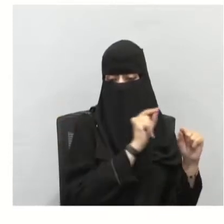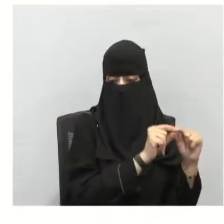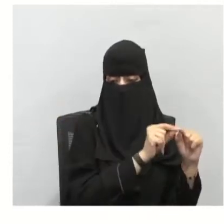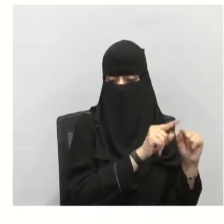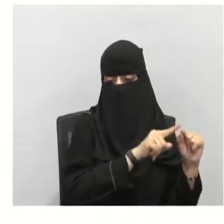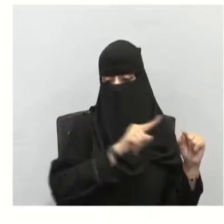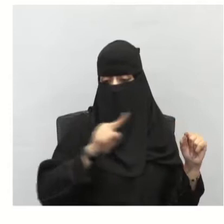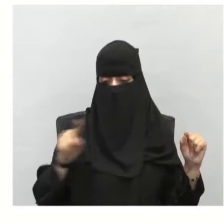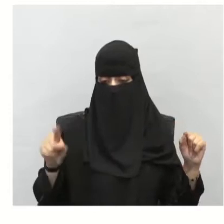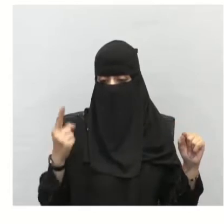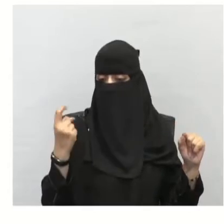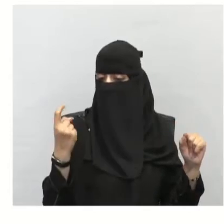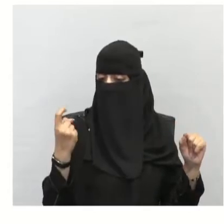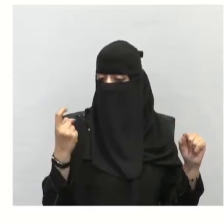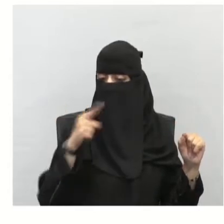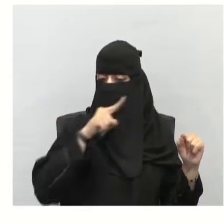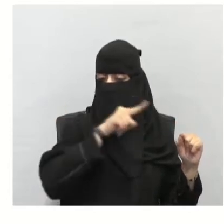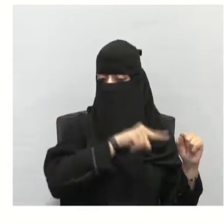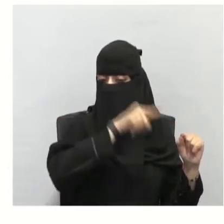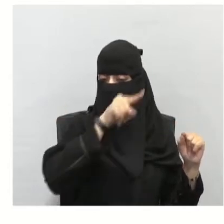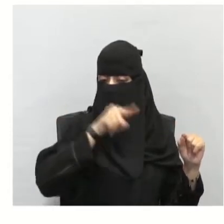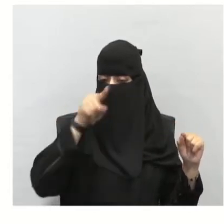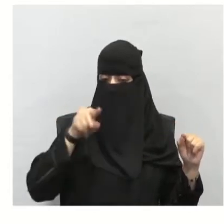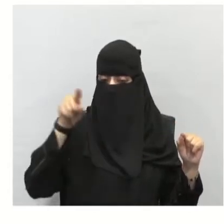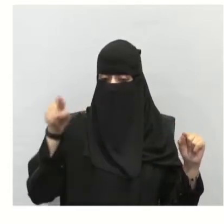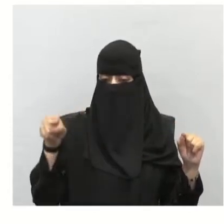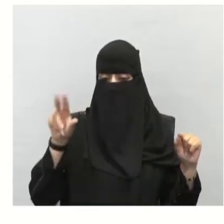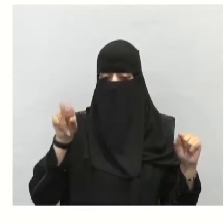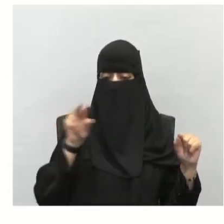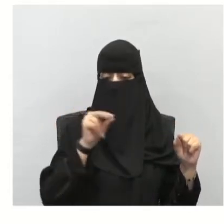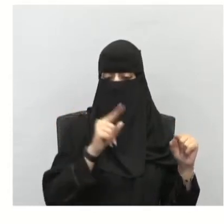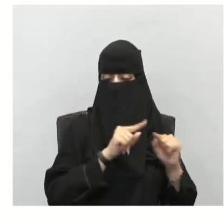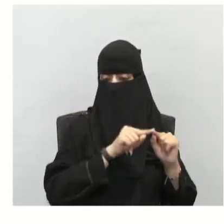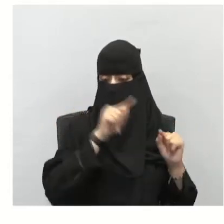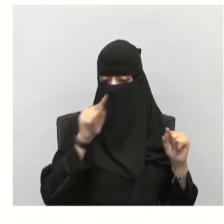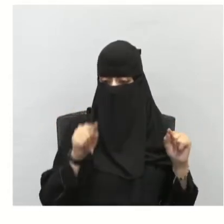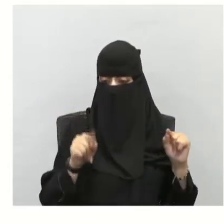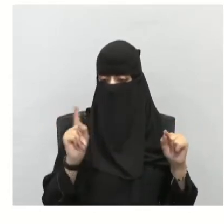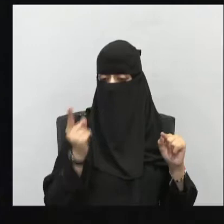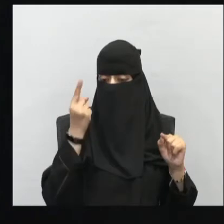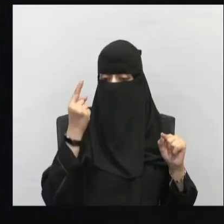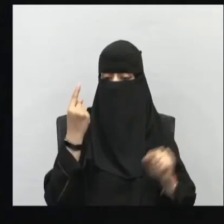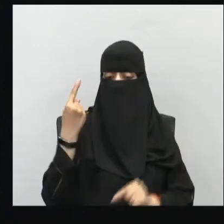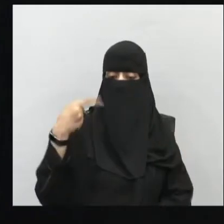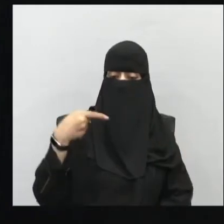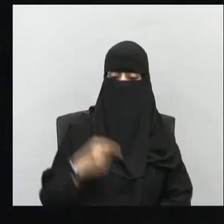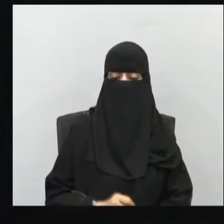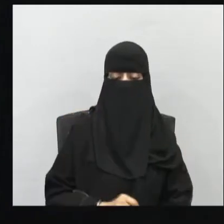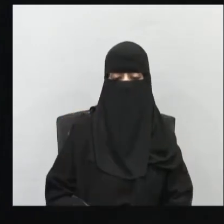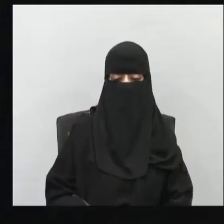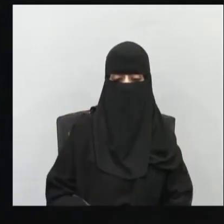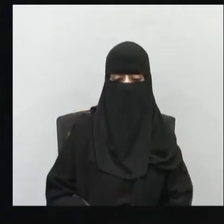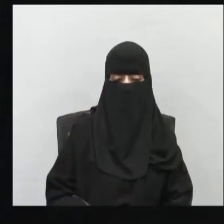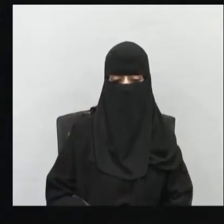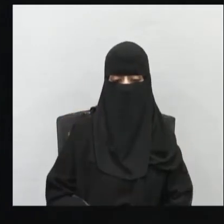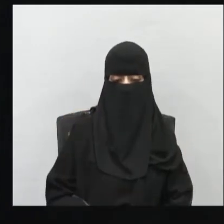سوف أقوم بكم؟ بعشر قفزات متساوية. طول القفزة الواحدة 10. لاحظوا معي